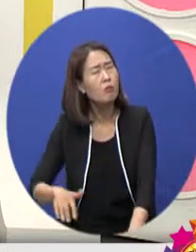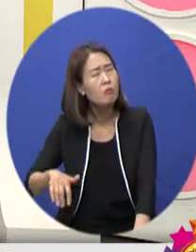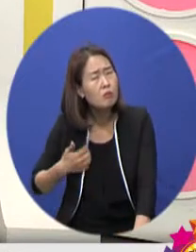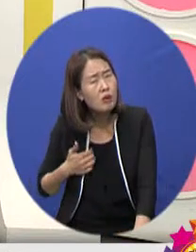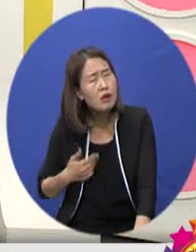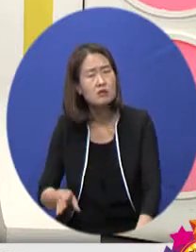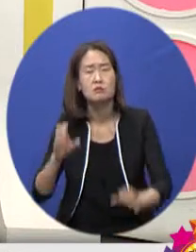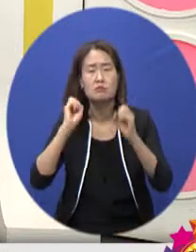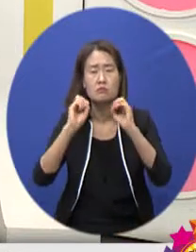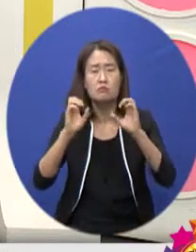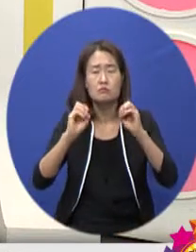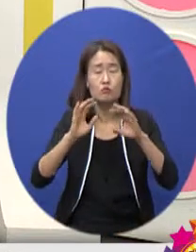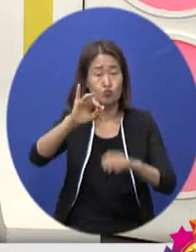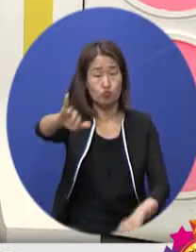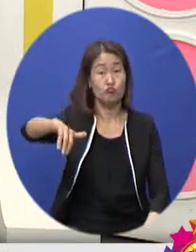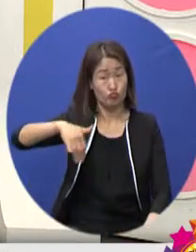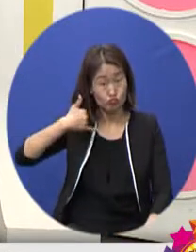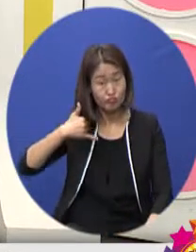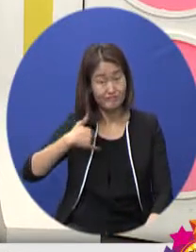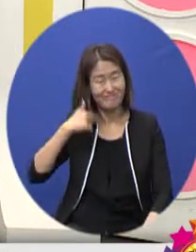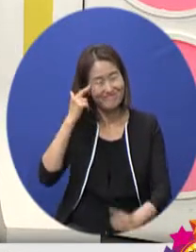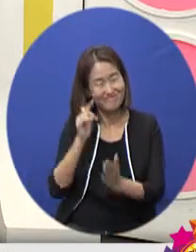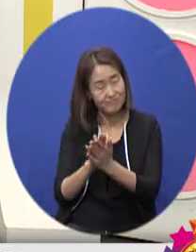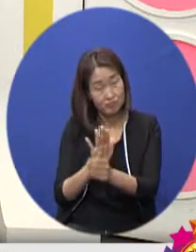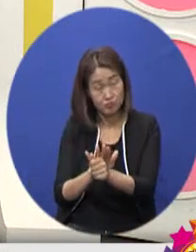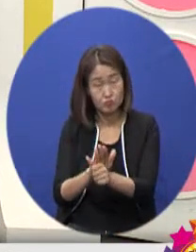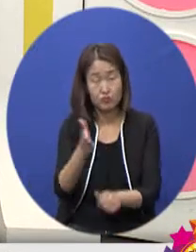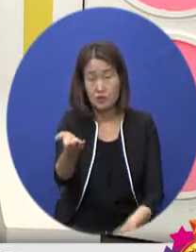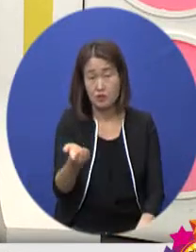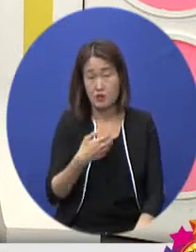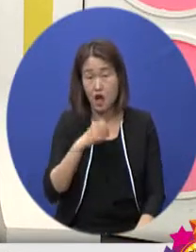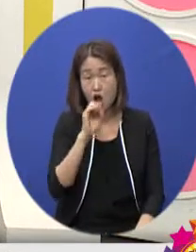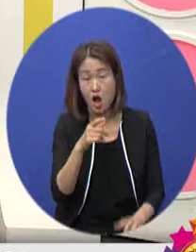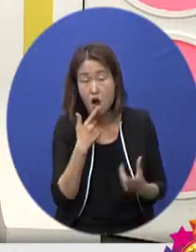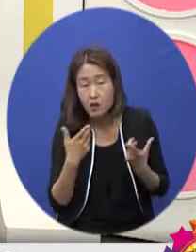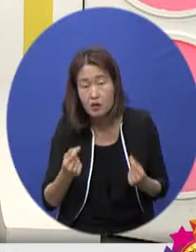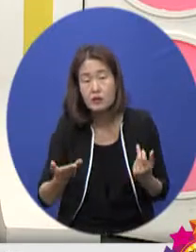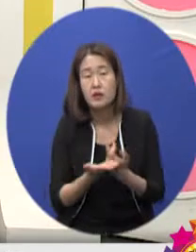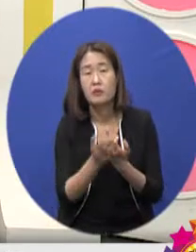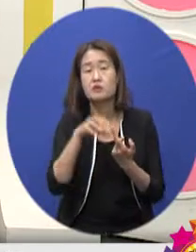저희 방송국으로 전화 주셔도 됩니다. 네. 아까도 말씀드렸지만